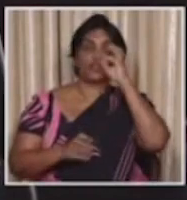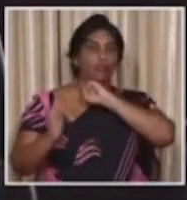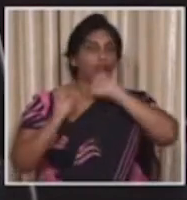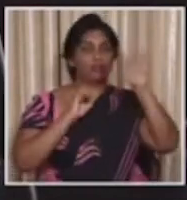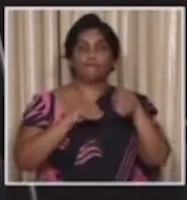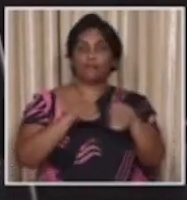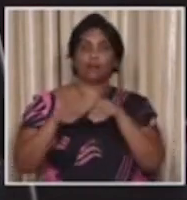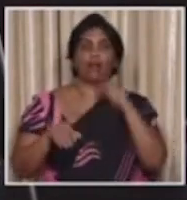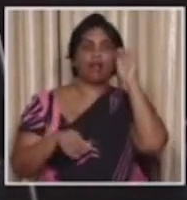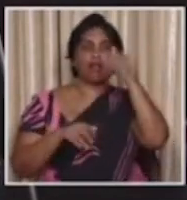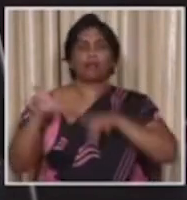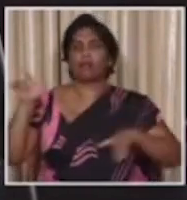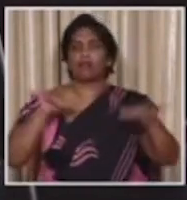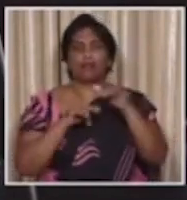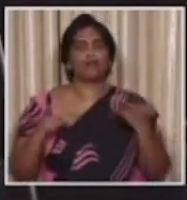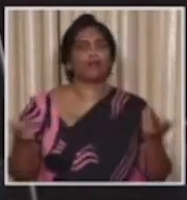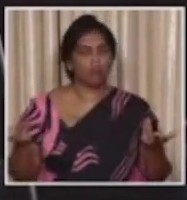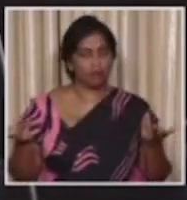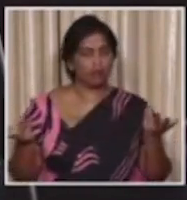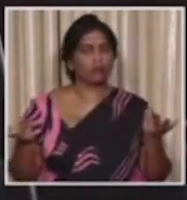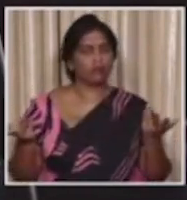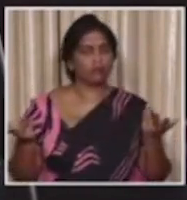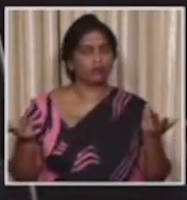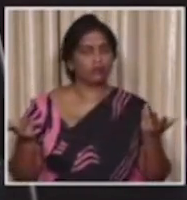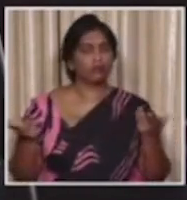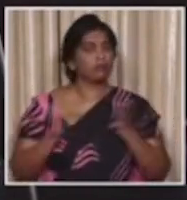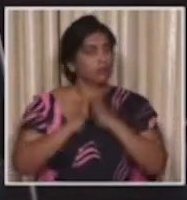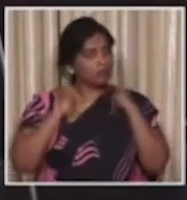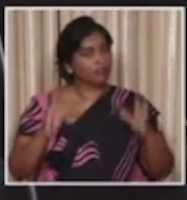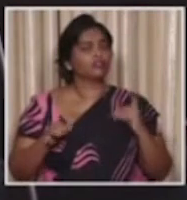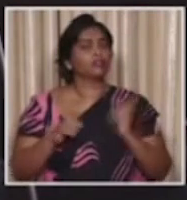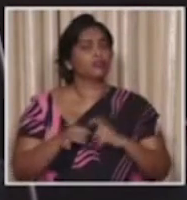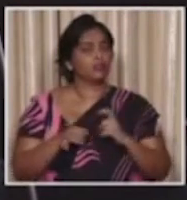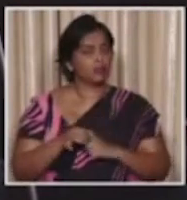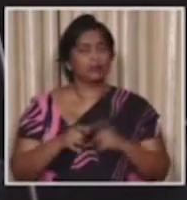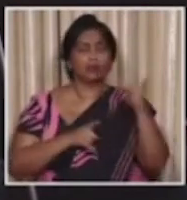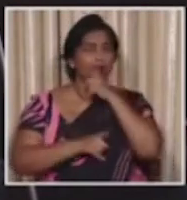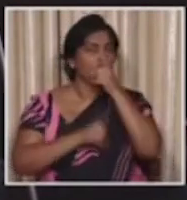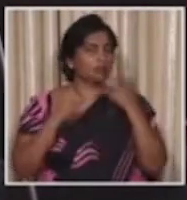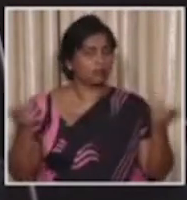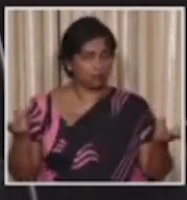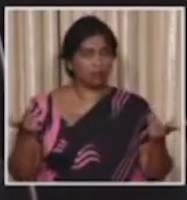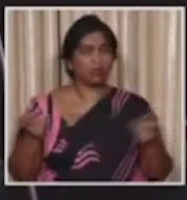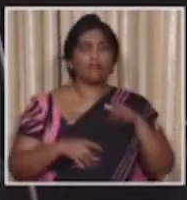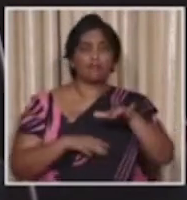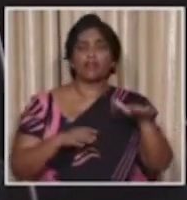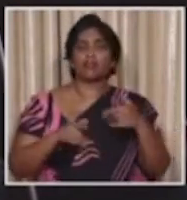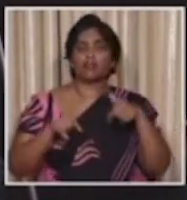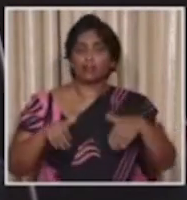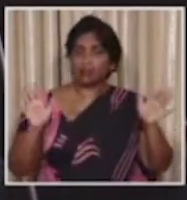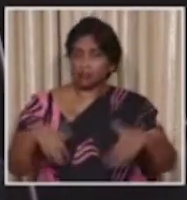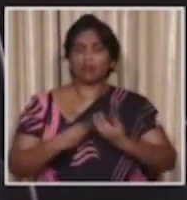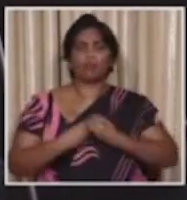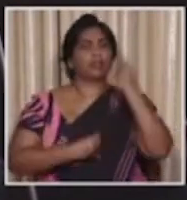වගාවට දුන්නාට පස්සේ මේ අලි කොහාට යන්නේ? මන්ත්‍රීතුමිය මේක ලොකු ප්‍රශ්නයක්. මේක කවුරු කතා කරන්නේ නැහැ. මේ ඉඩකඩන් ටික තාමත්